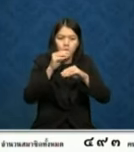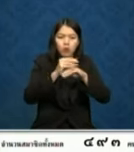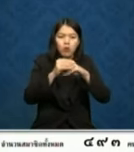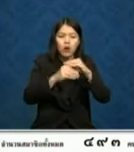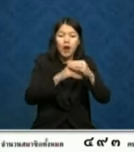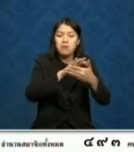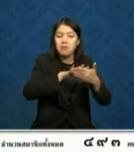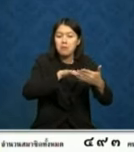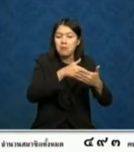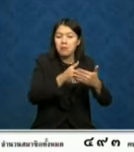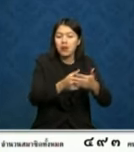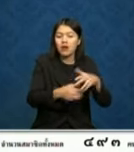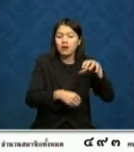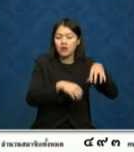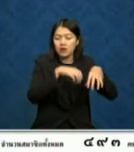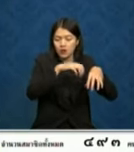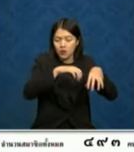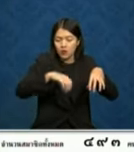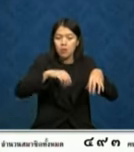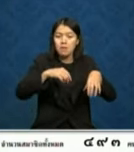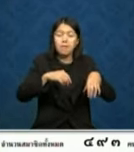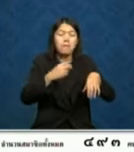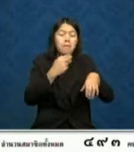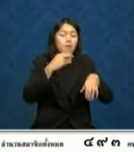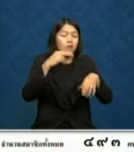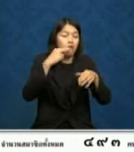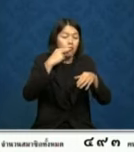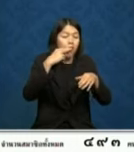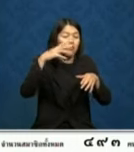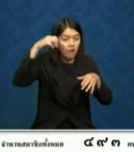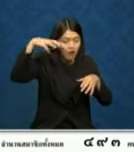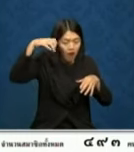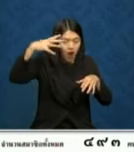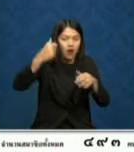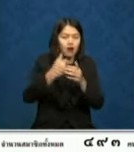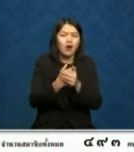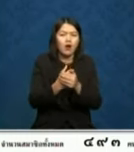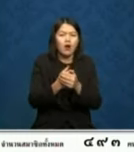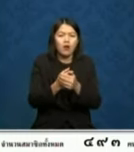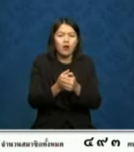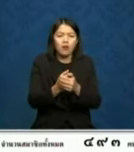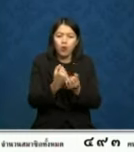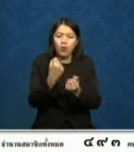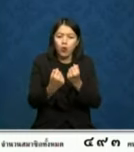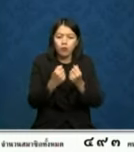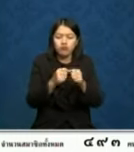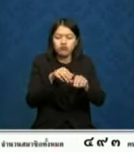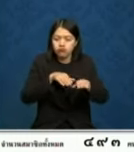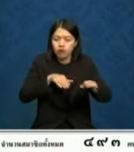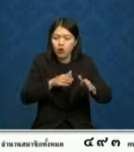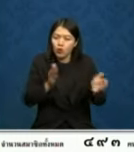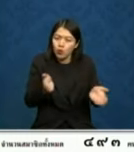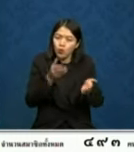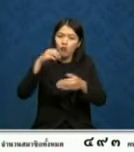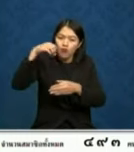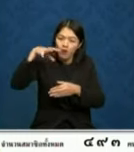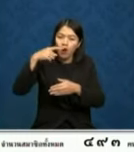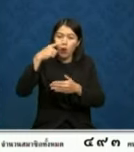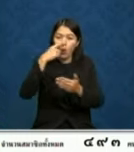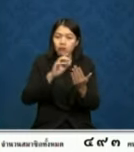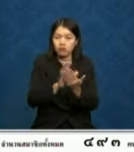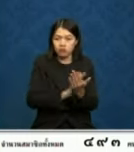พัฒนาสถานีประจุแบตเตอรี่สำหรับยานยนต์ไฟฟ้าเพื่อรองรับเป้าหมายการส่งเสริมยานยนต์ไฟฟ้าของ